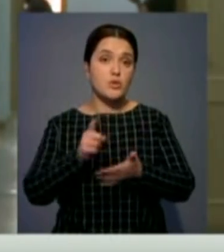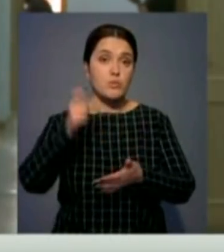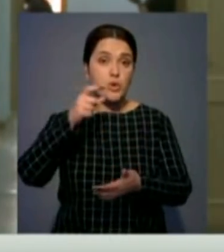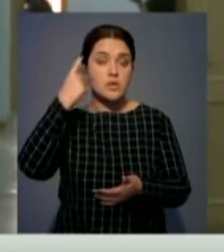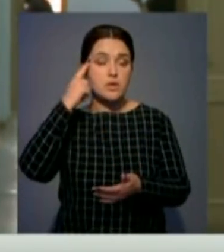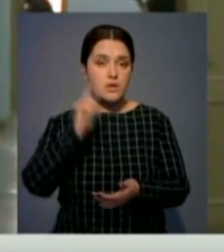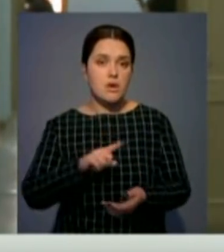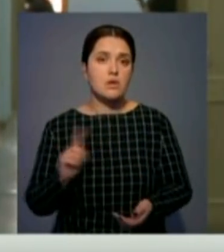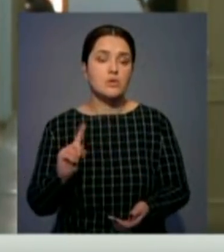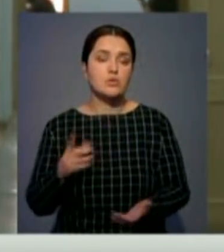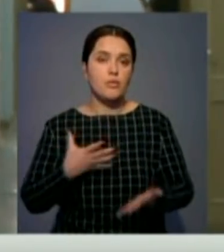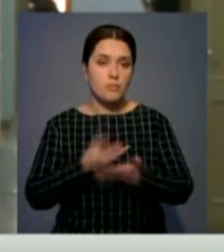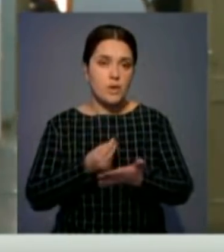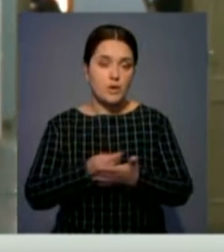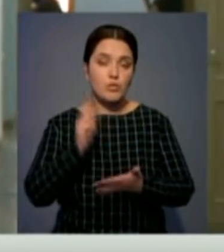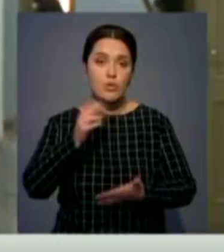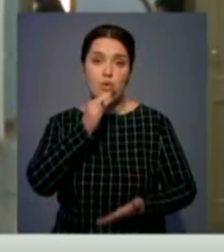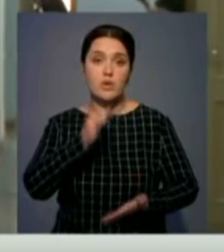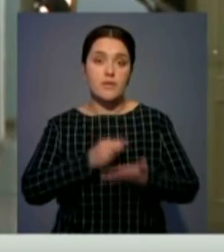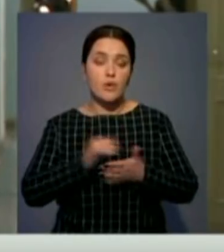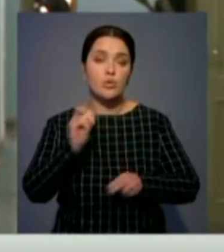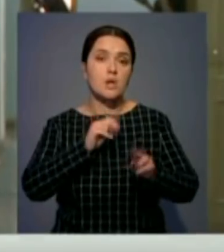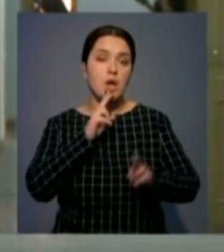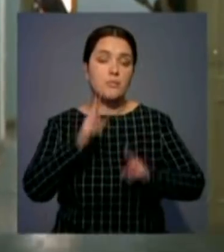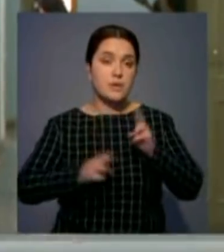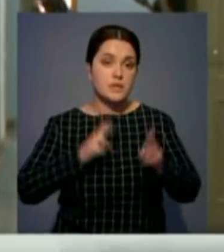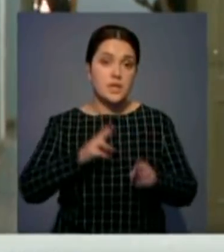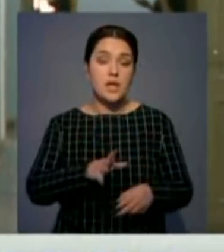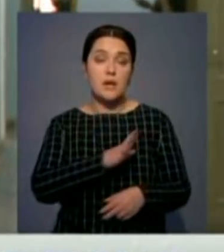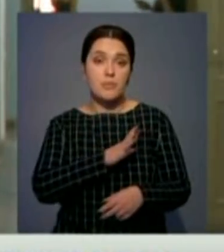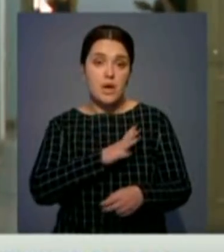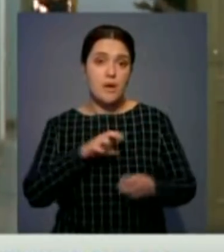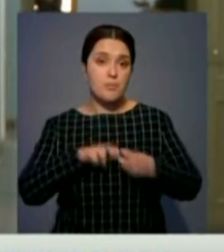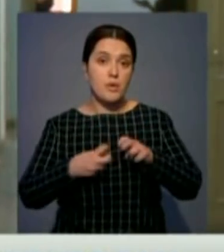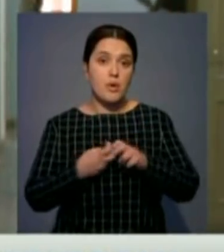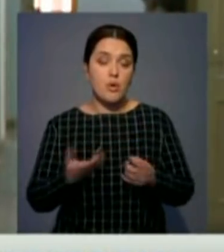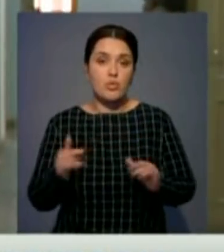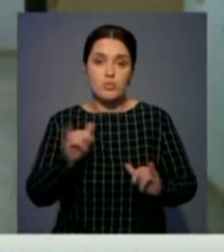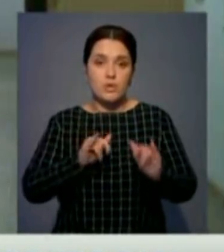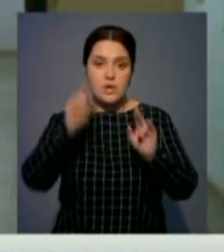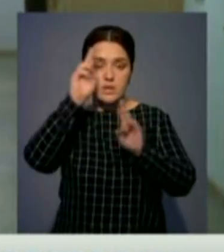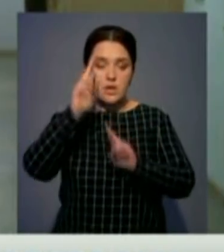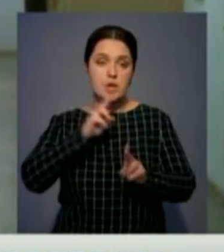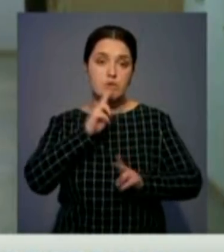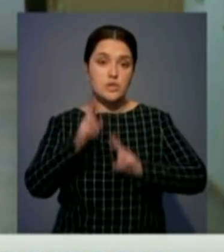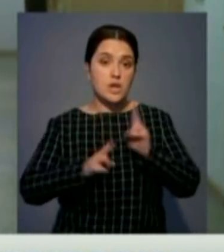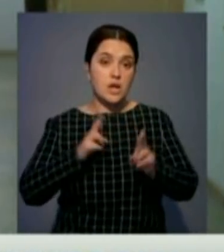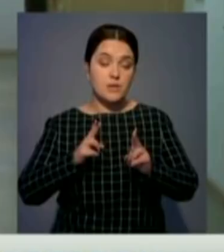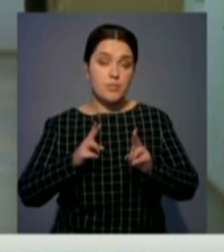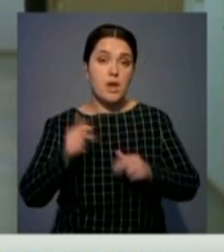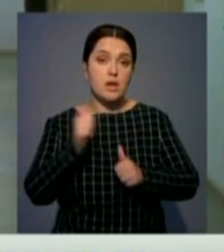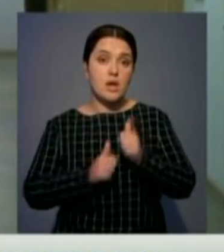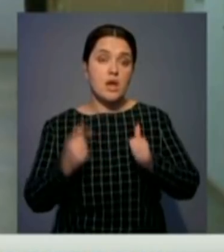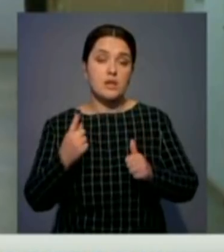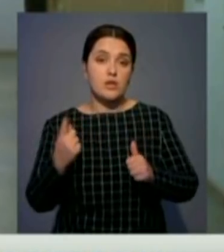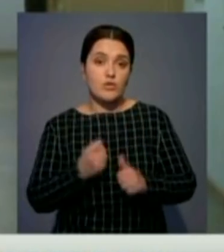что платят, кто ответственный, куда обратиться. Потому что бывает с проблемами, людям некуда обратиться. Это хорошо, что каждую